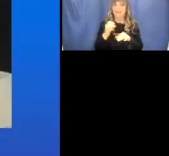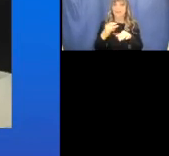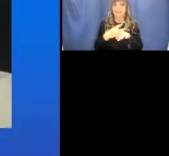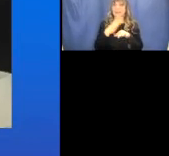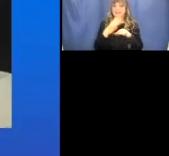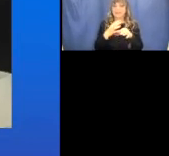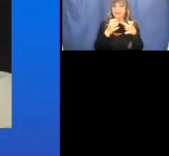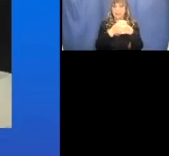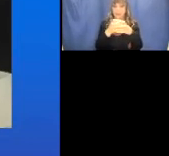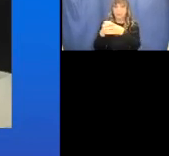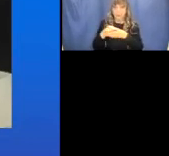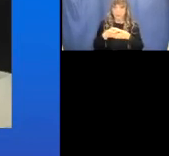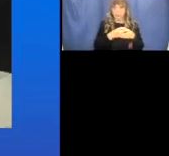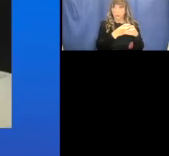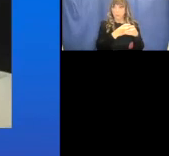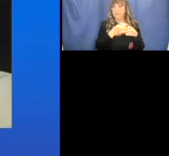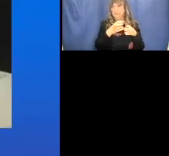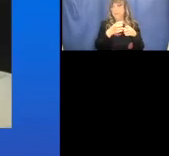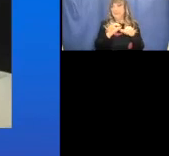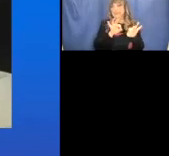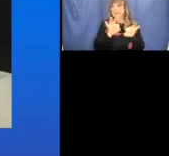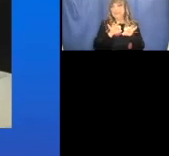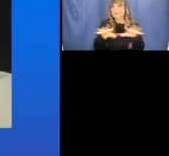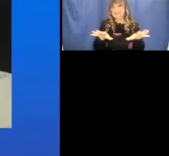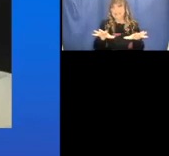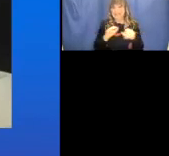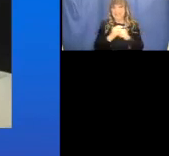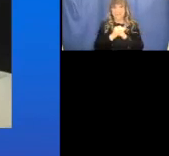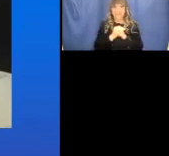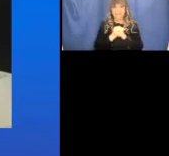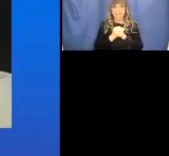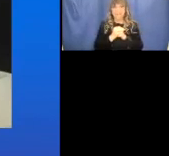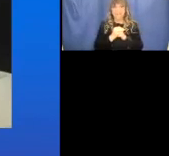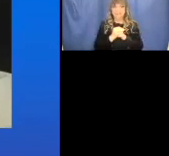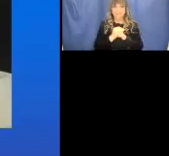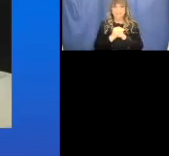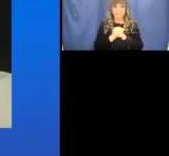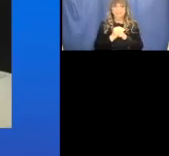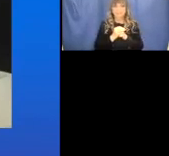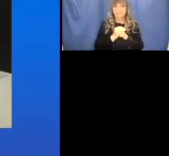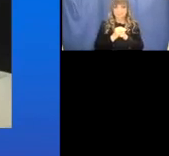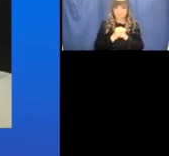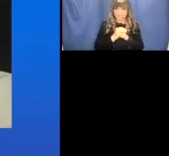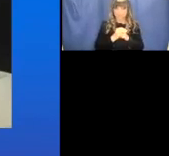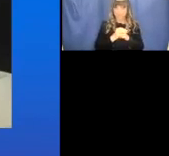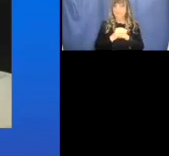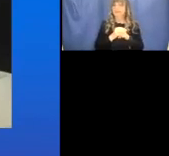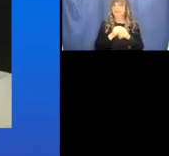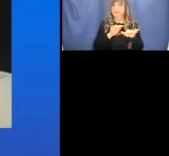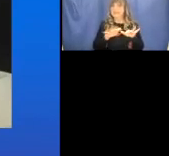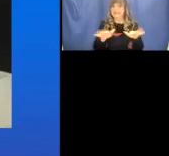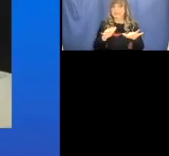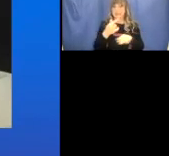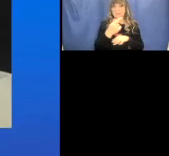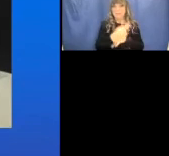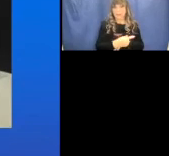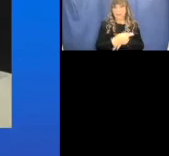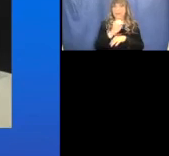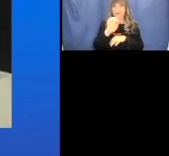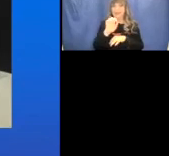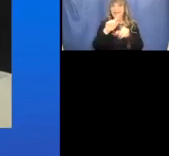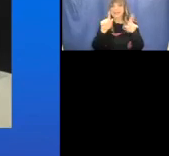dei vari sistemi quindi il sistema tribunale esagonale i primi all'interno del sistema